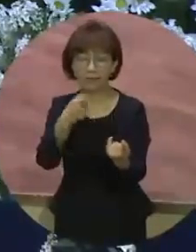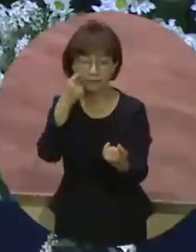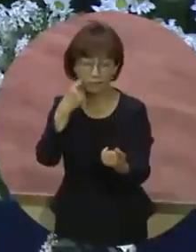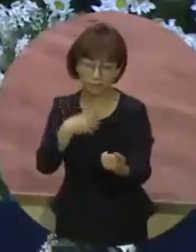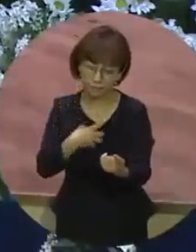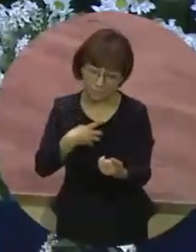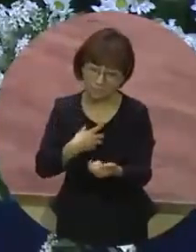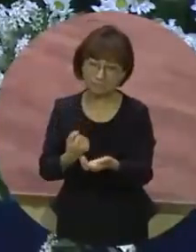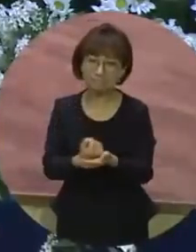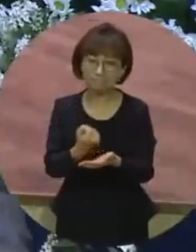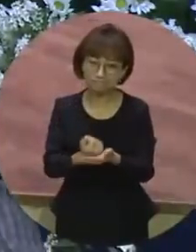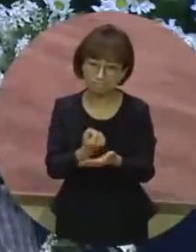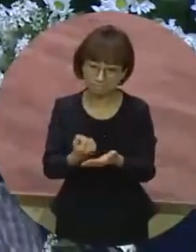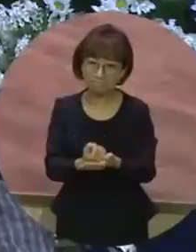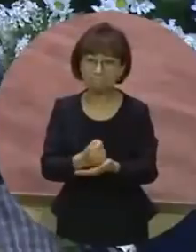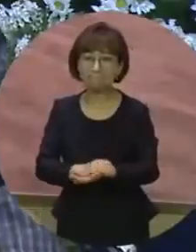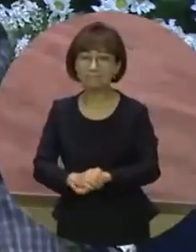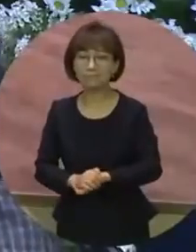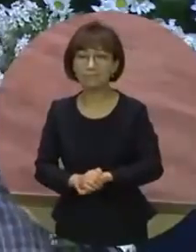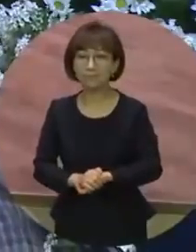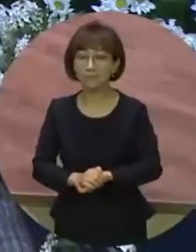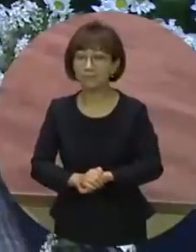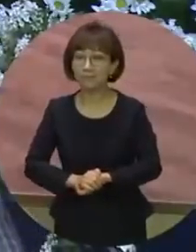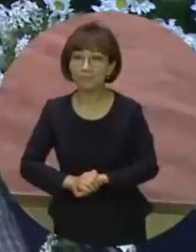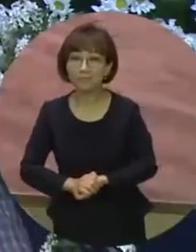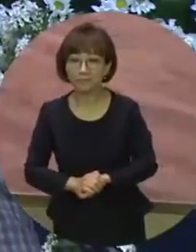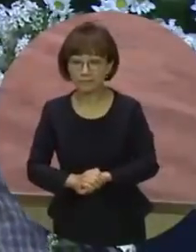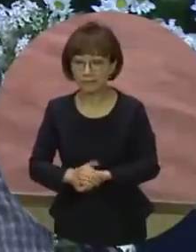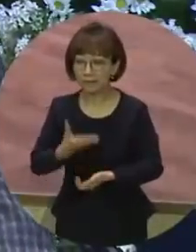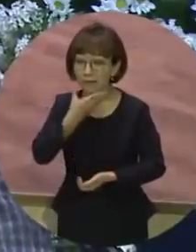사라가 먼저 죽게 되니까 아브라함이 사라